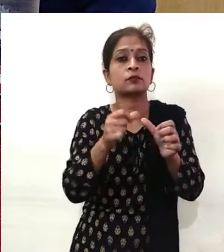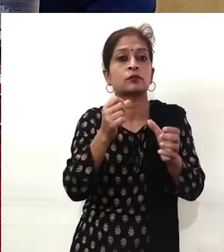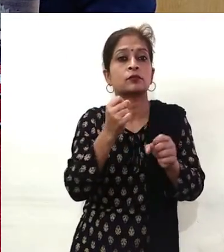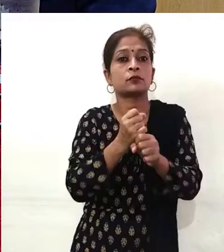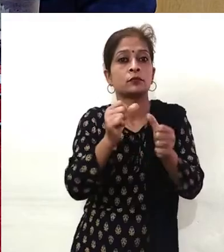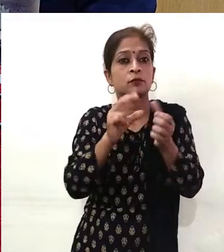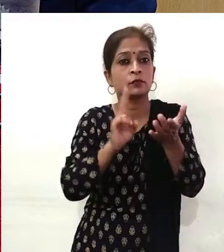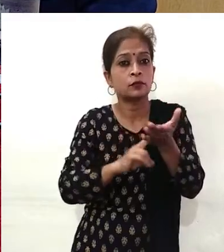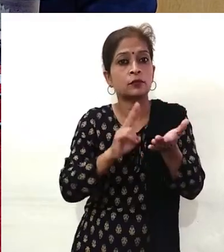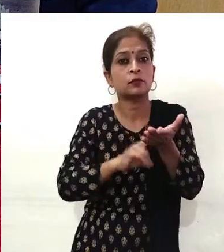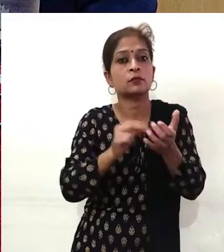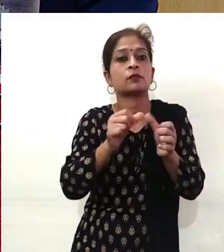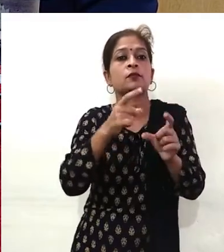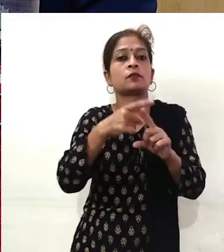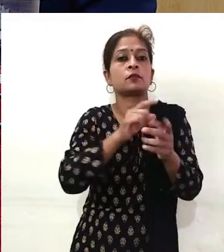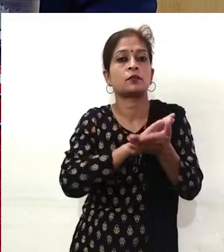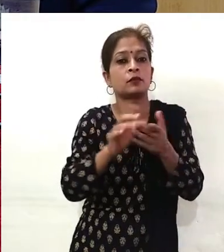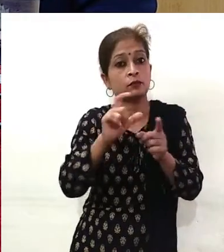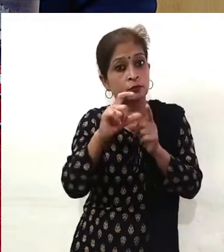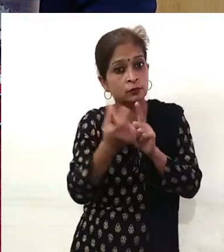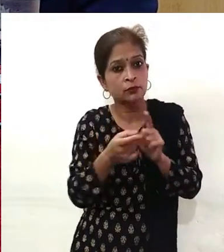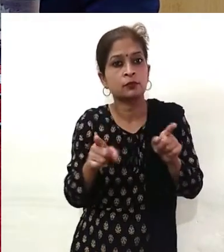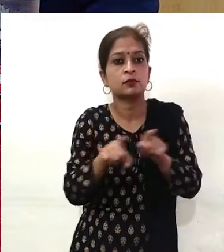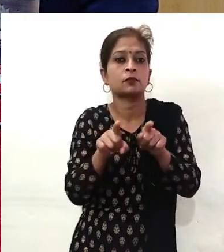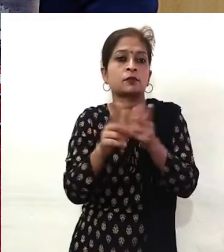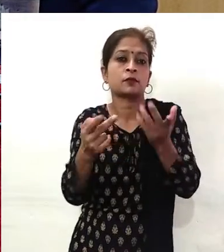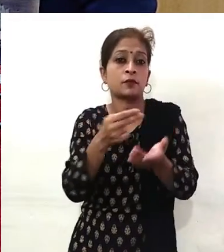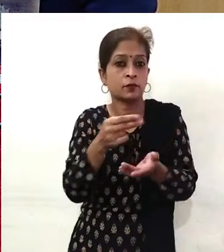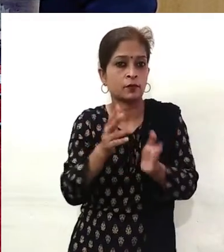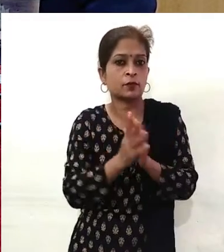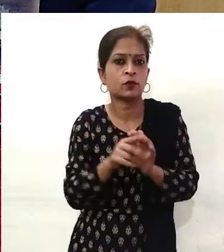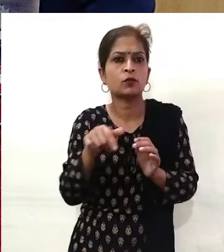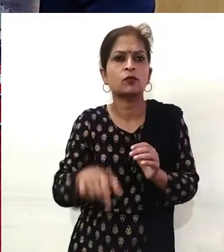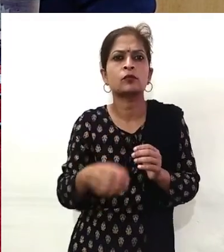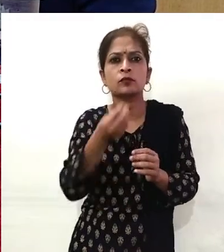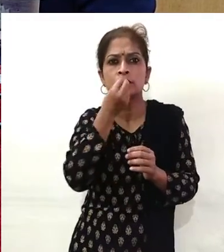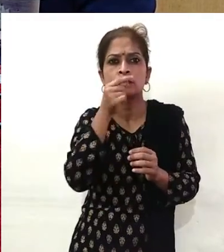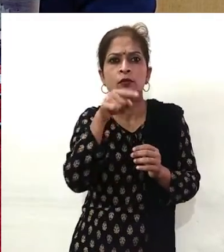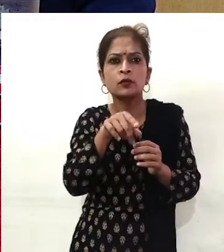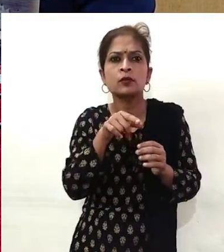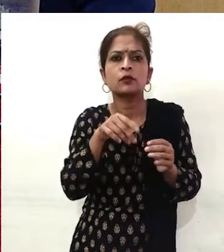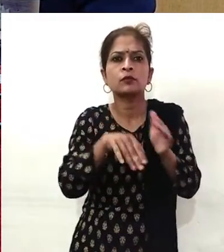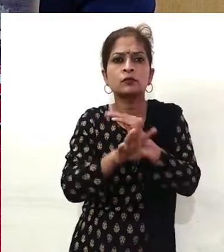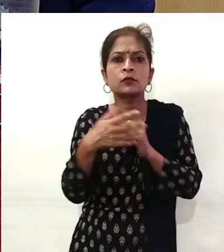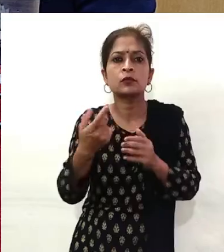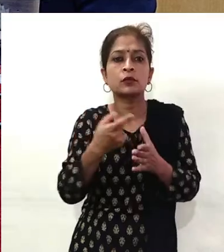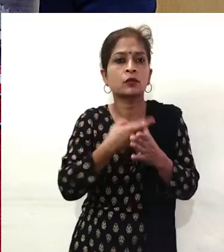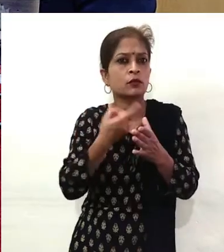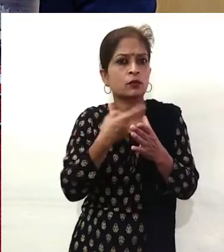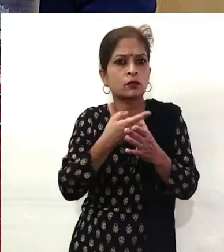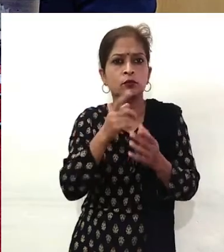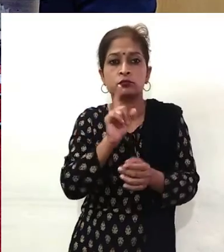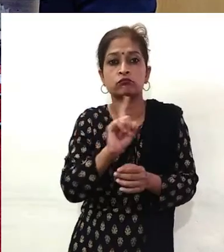हैं। तो वो हमारे रेफरेंस है। उनके भोजन में आलू नहीं होता, क्योंकि आलू तो बाहर से आया है